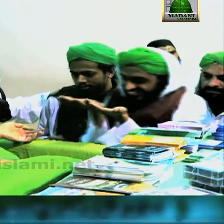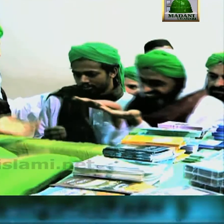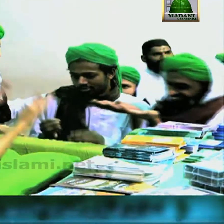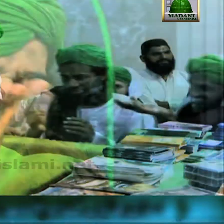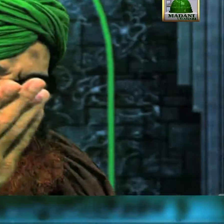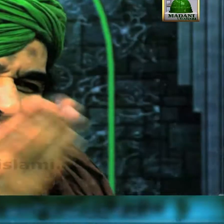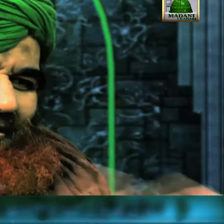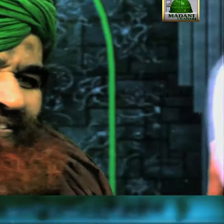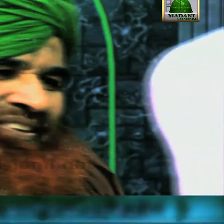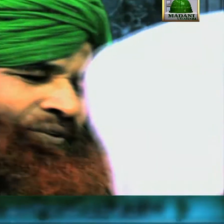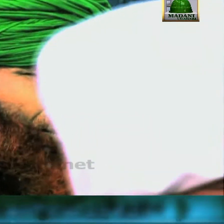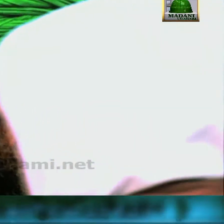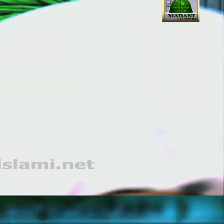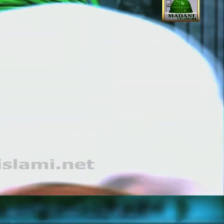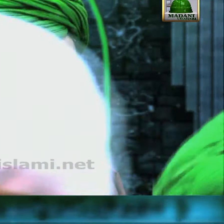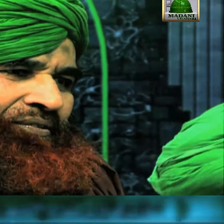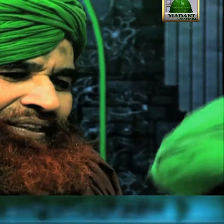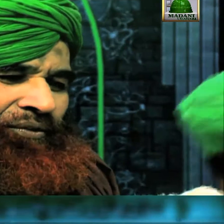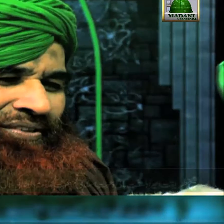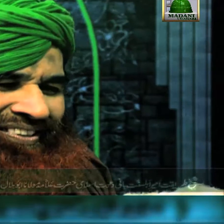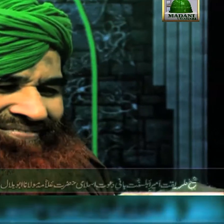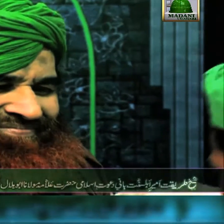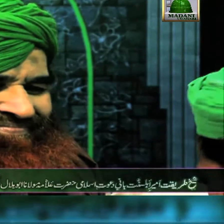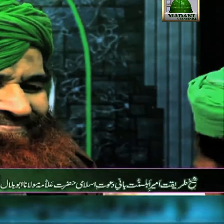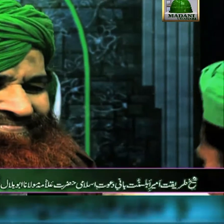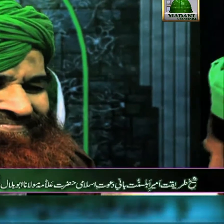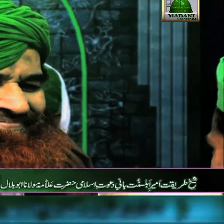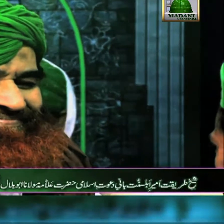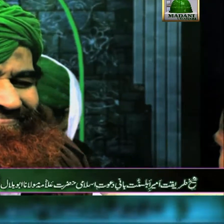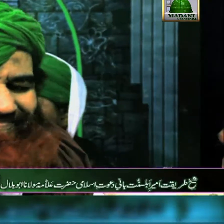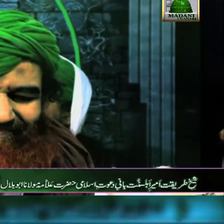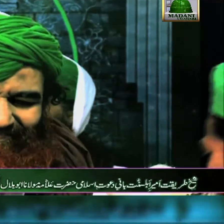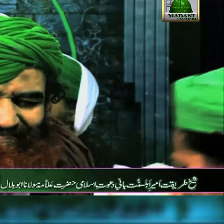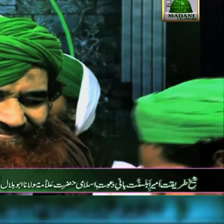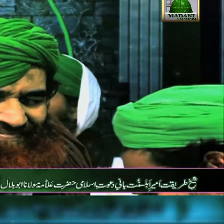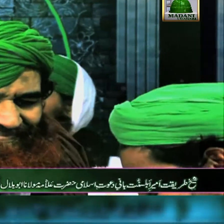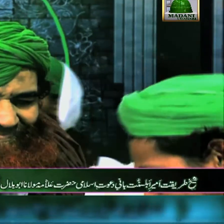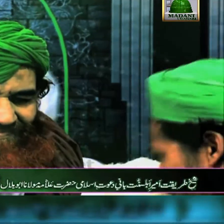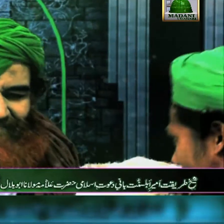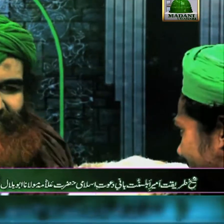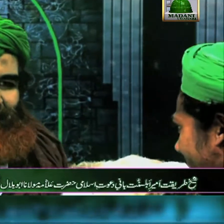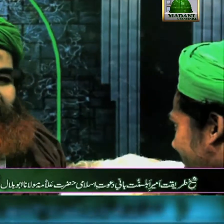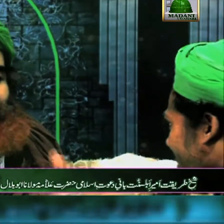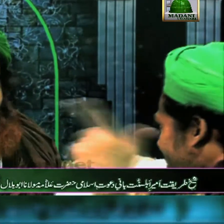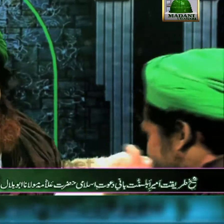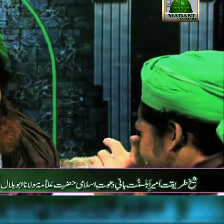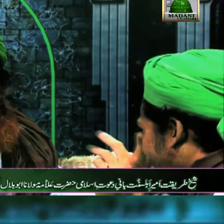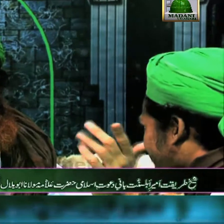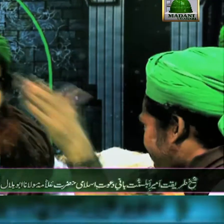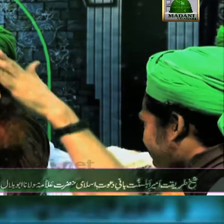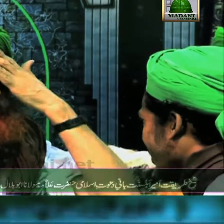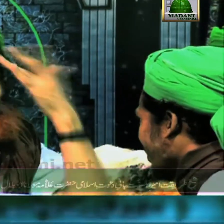چلتے ہیں، چھوڑ فکر دنیا کی، رحمتوں کی